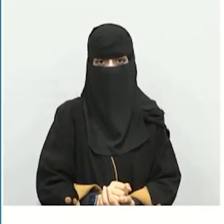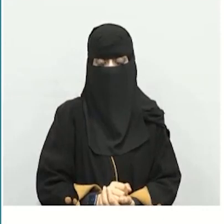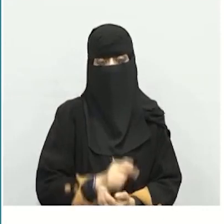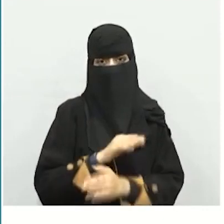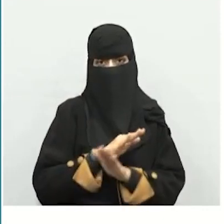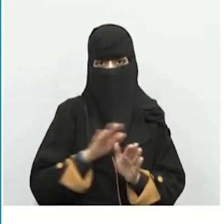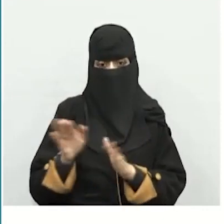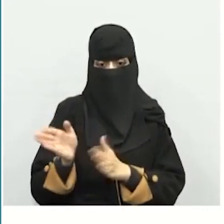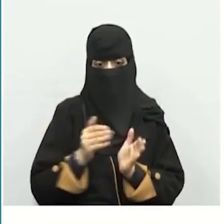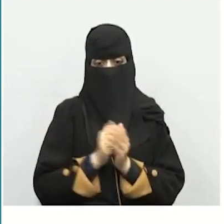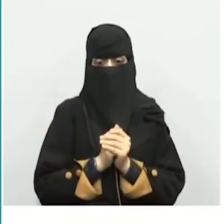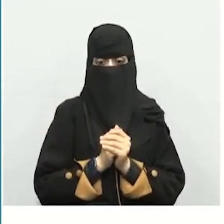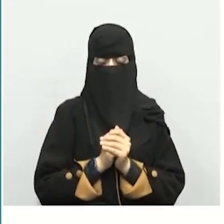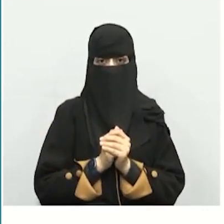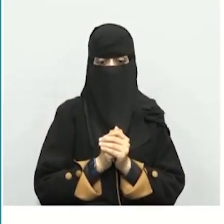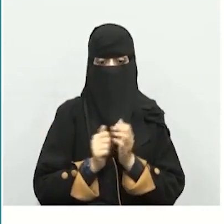انتهيتم؟